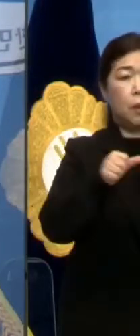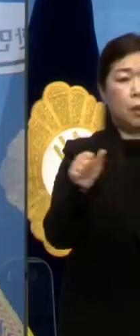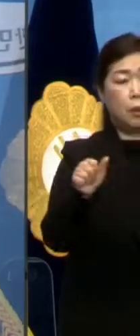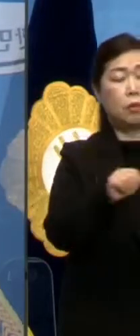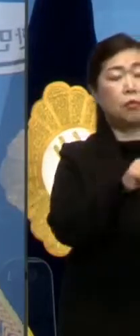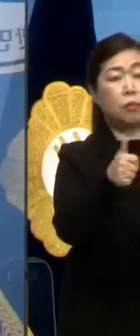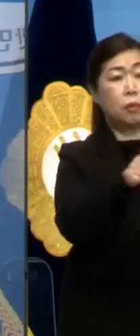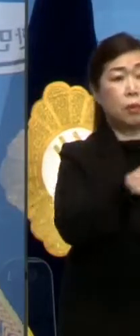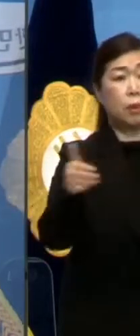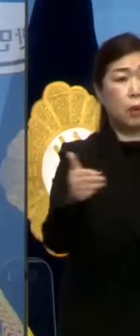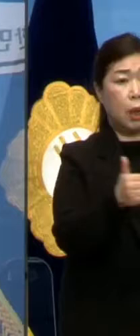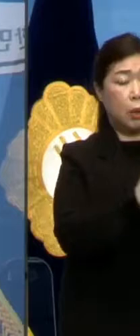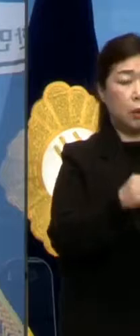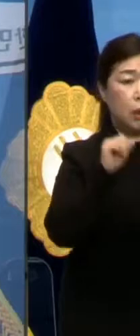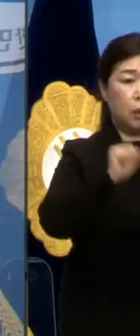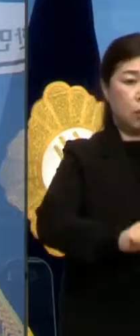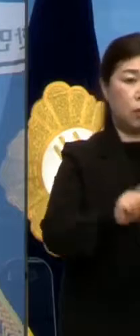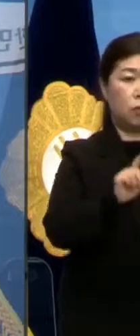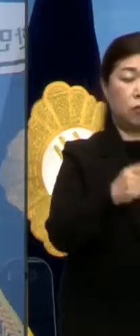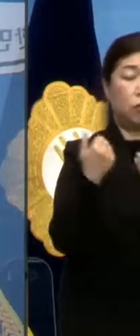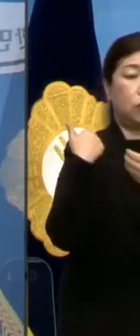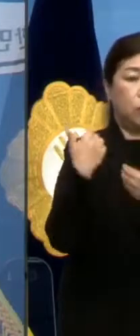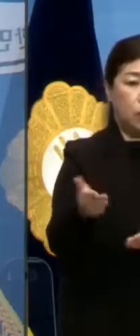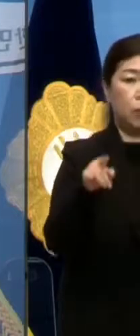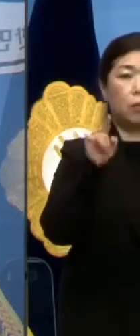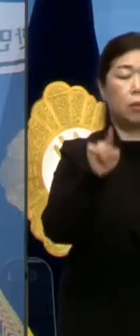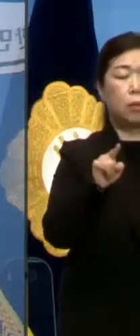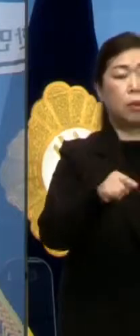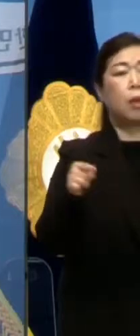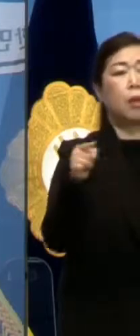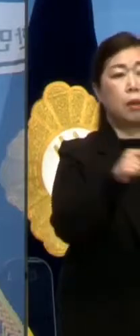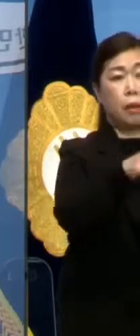사망에 이르게 한 행위는 살인죄이고